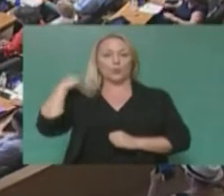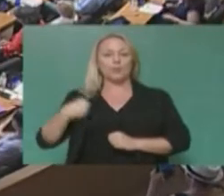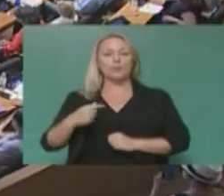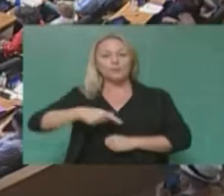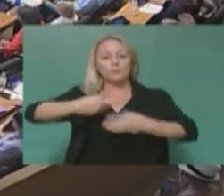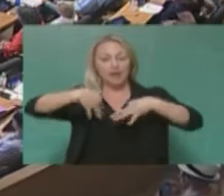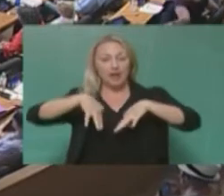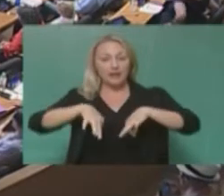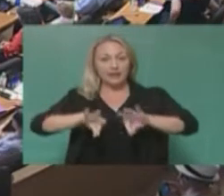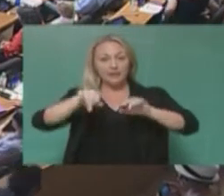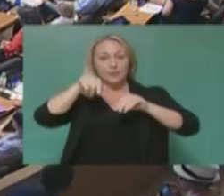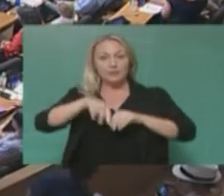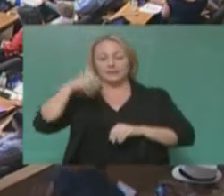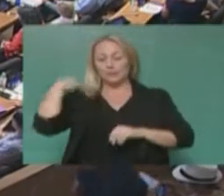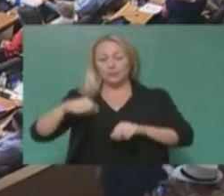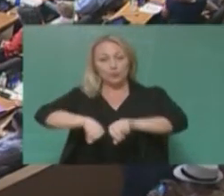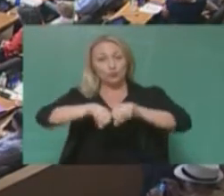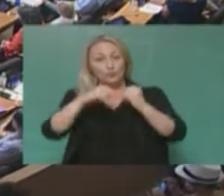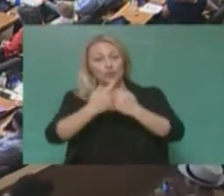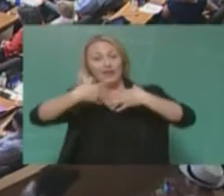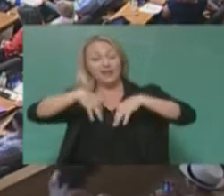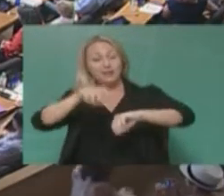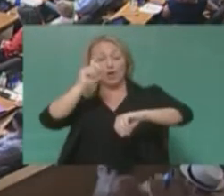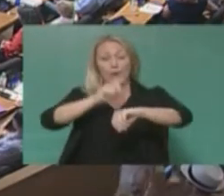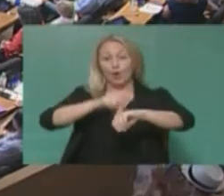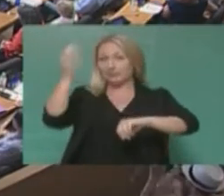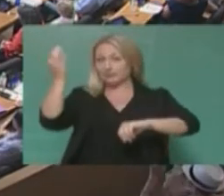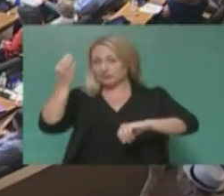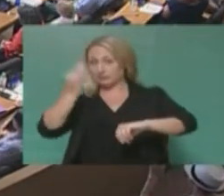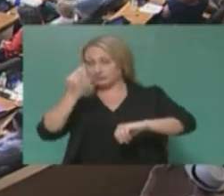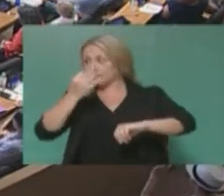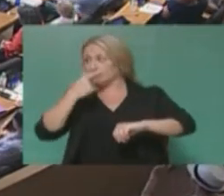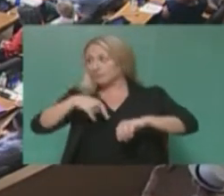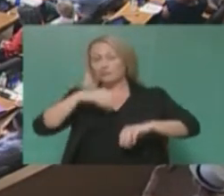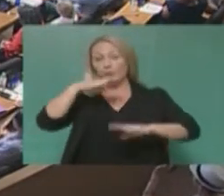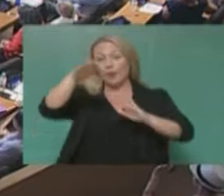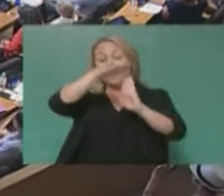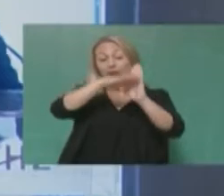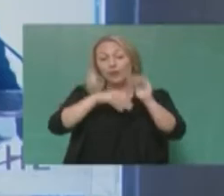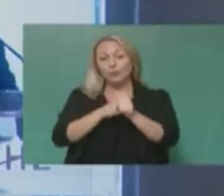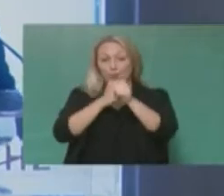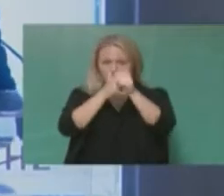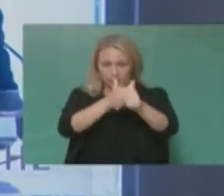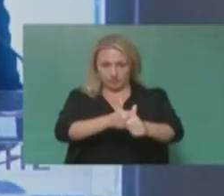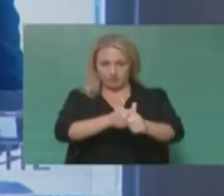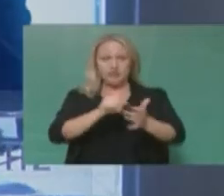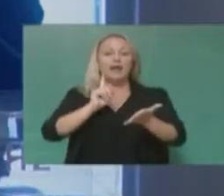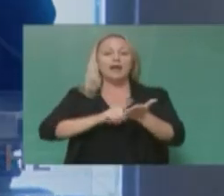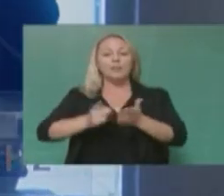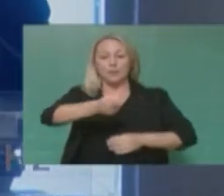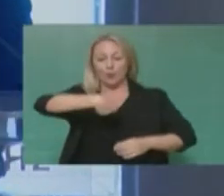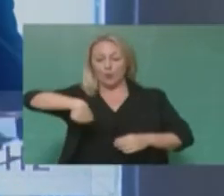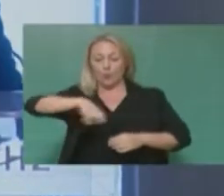Ο Δήμαρχος Θεσσαλονίκης επεσήμανε ότι δεν είναι θεασότης της λογικής παραλάβα με καμένη γη. Σημειώσε ωστόσο ότι υπάρχουν πολλές